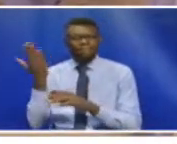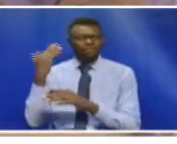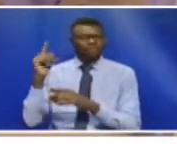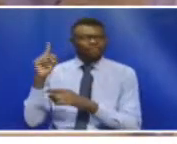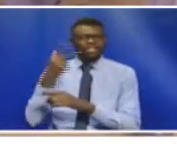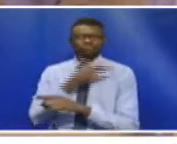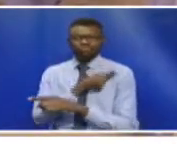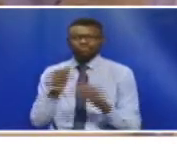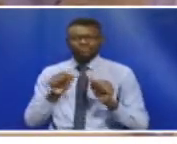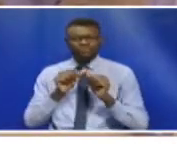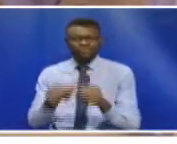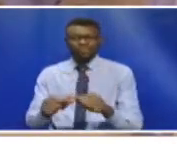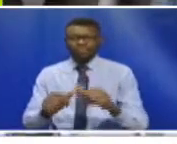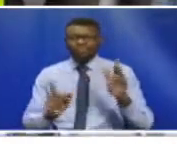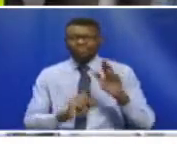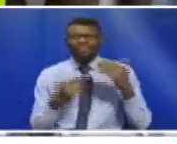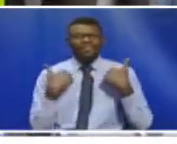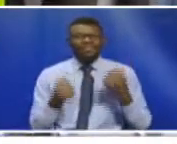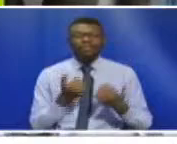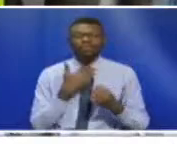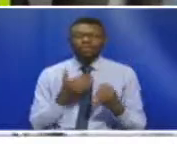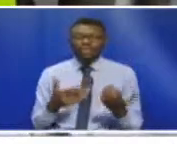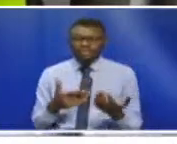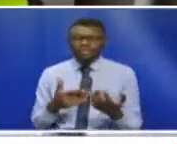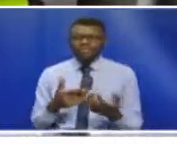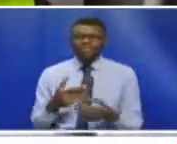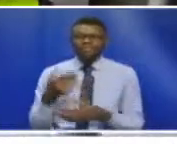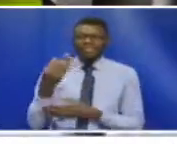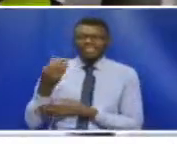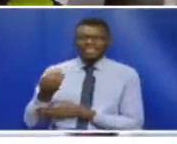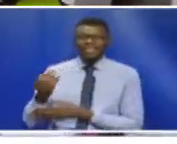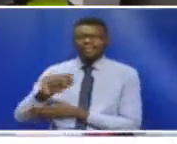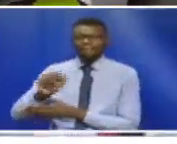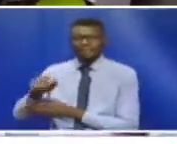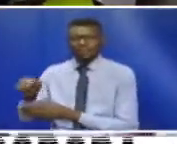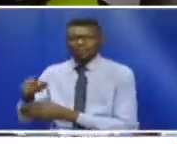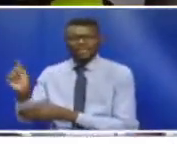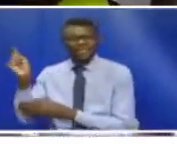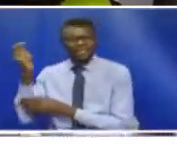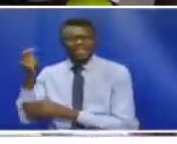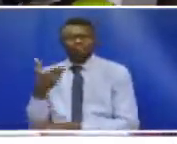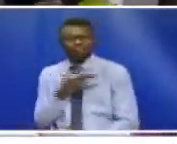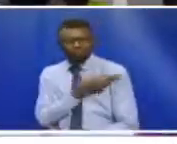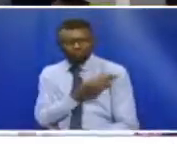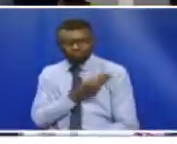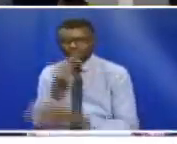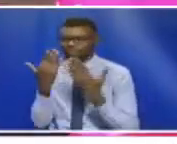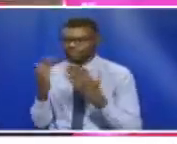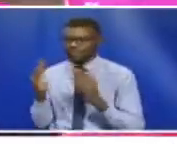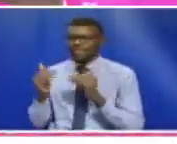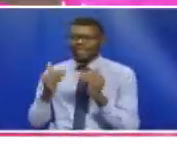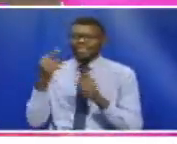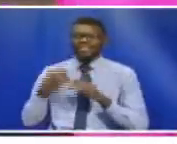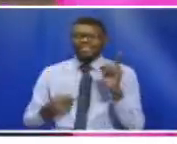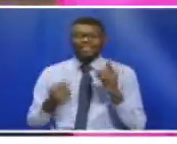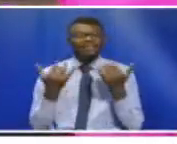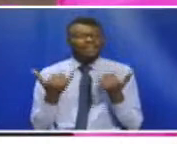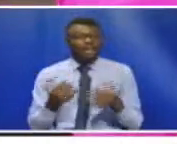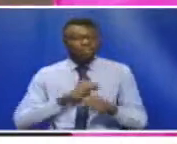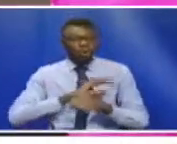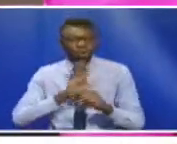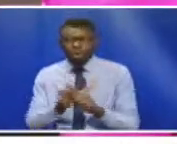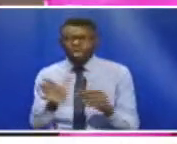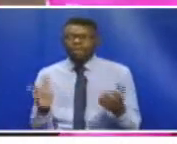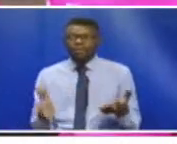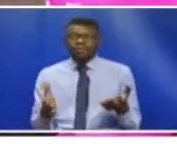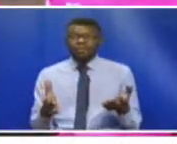Wizara ya Afya ni kuwachanja wa Kenya angalau milioni 30 ifikapo mwaka ujao. Kwa sasa visa vya virusi vya corona